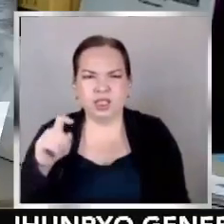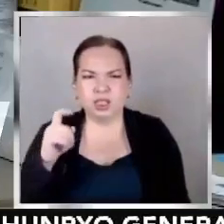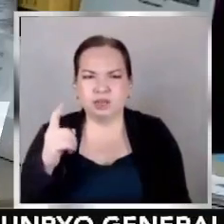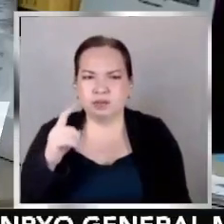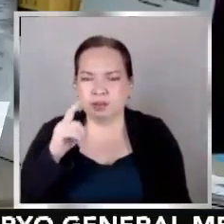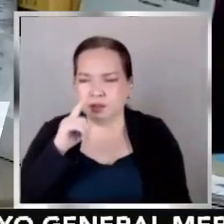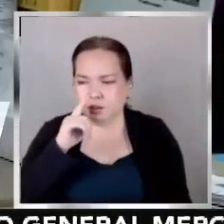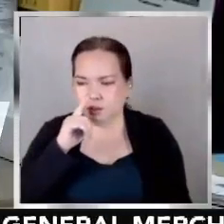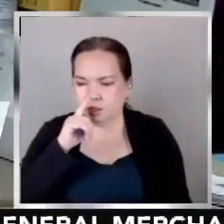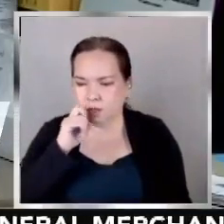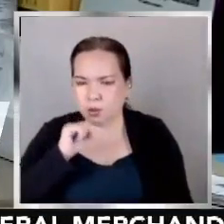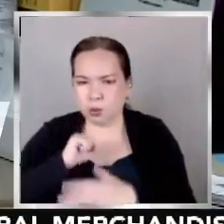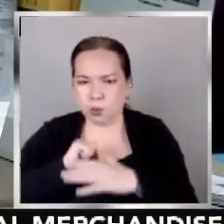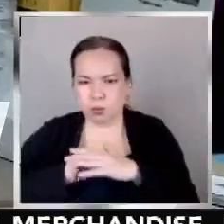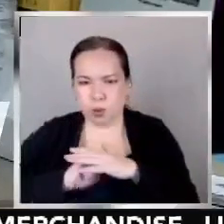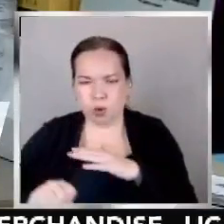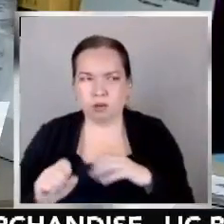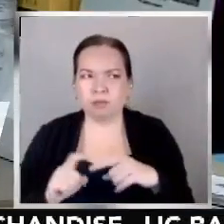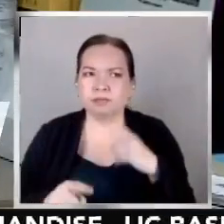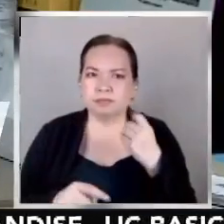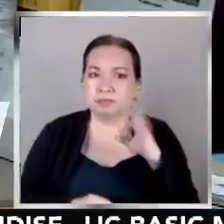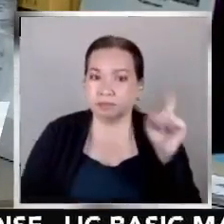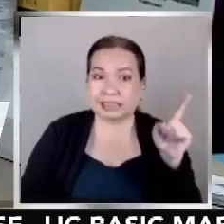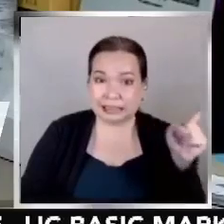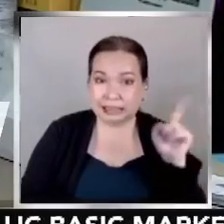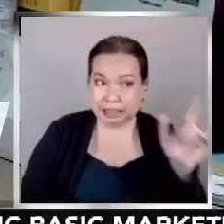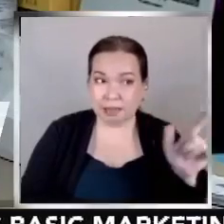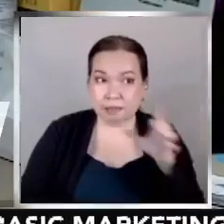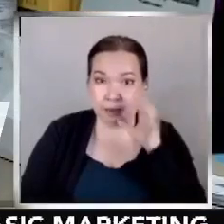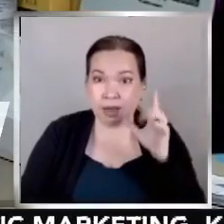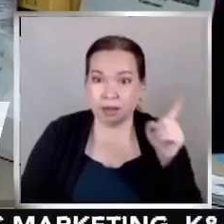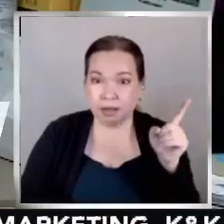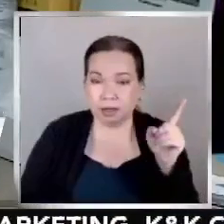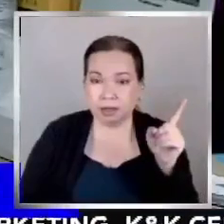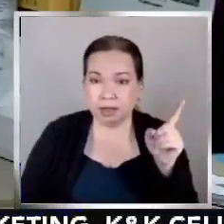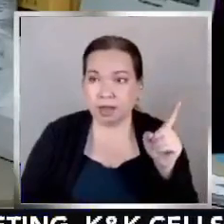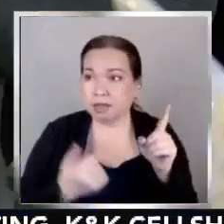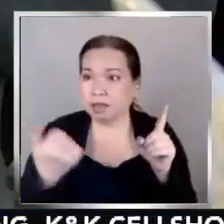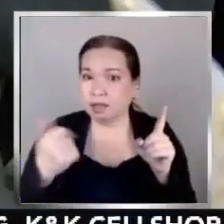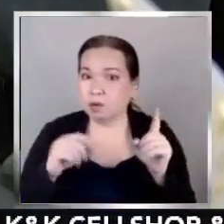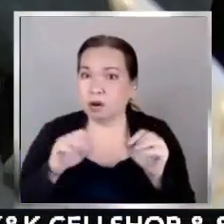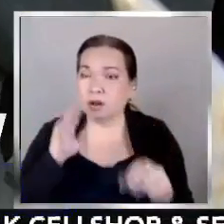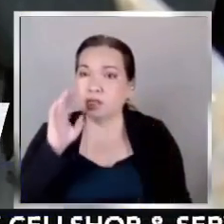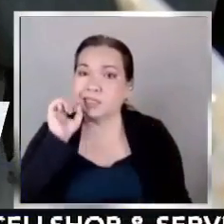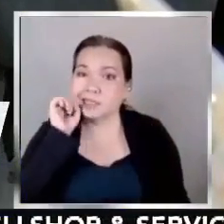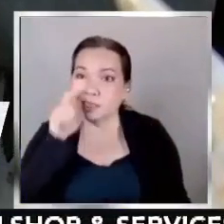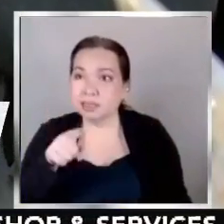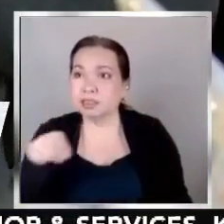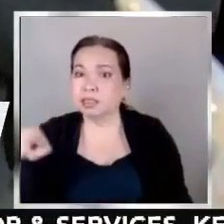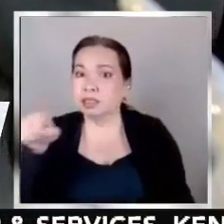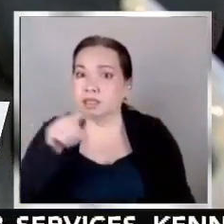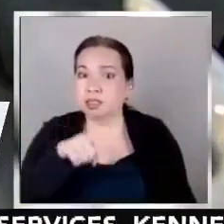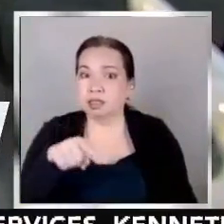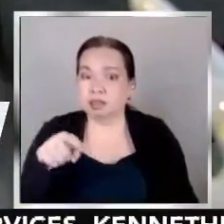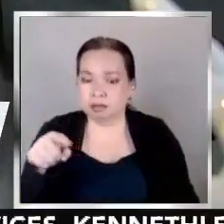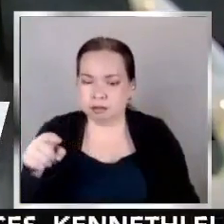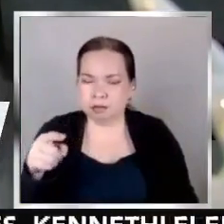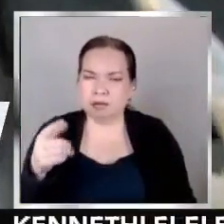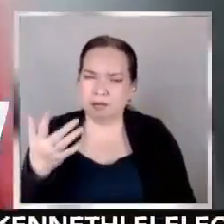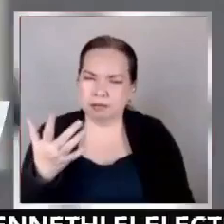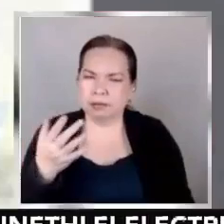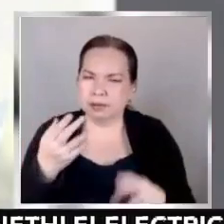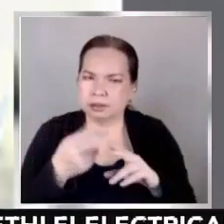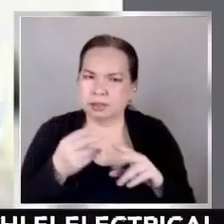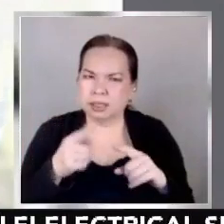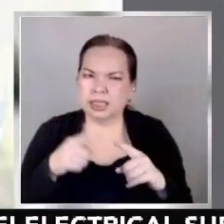Kung sinasabi ni ma'am na siya si Aida Perez Aurinto at wala naman siyang kapatid na Aida Perez Aurinto, tinitingnan natin to na case